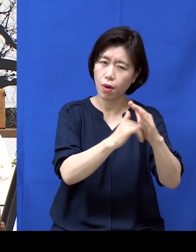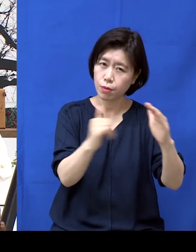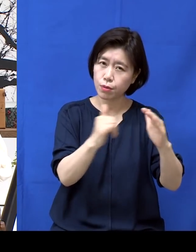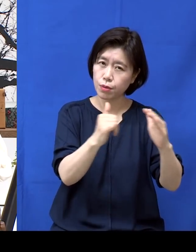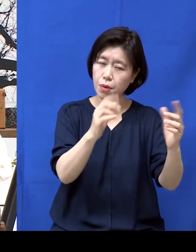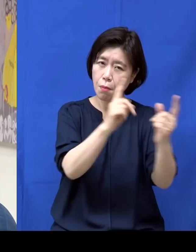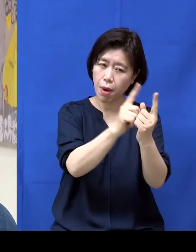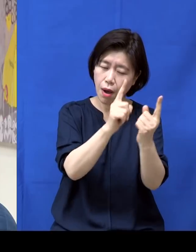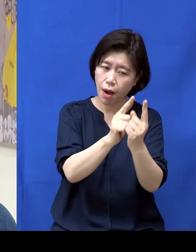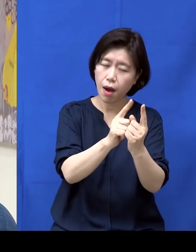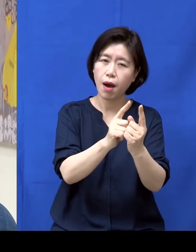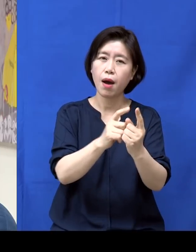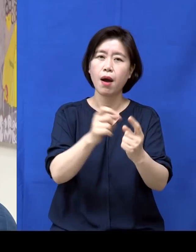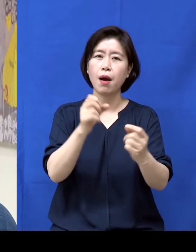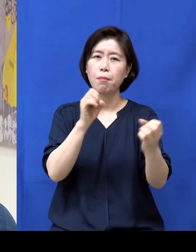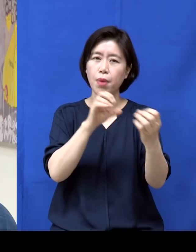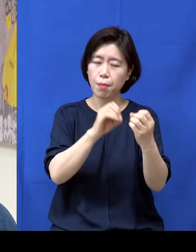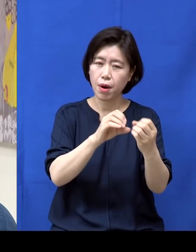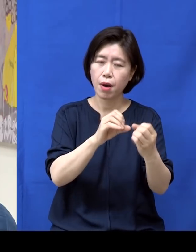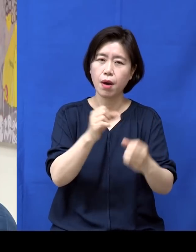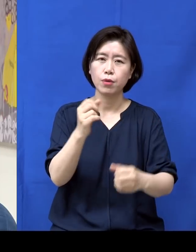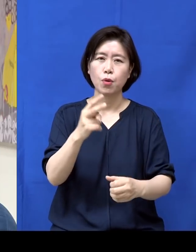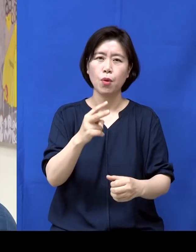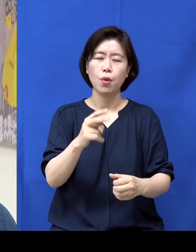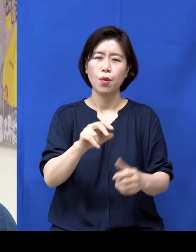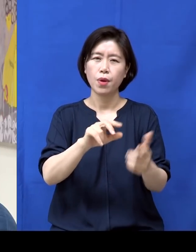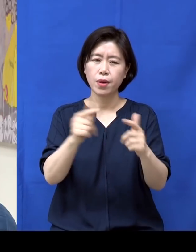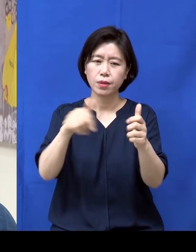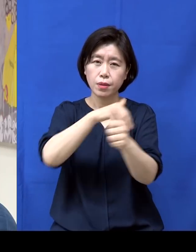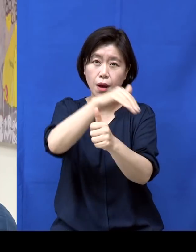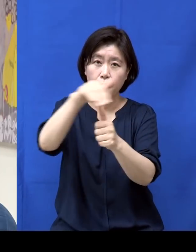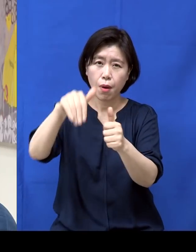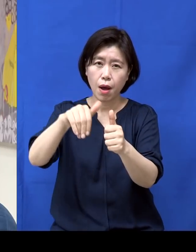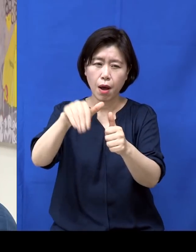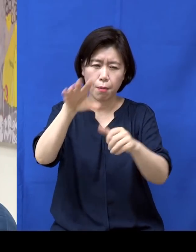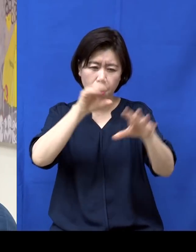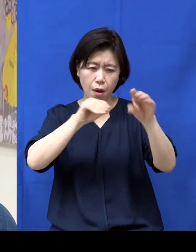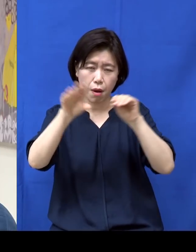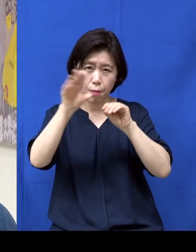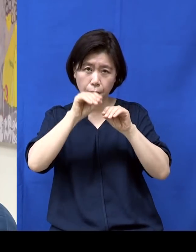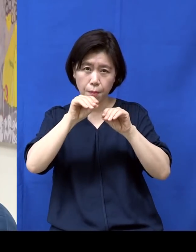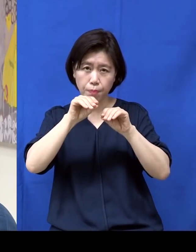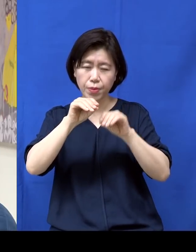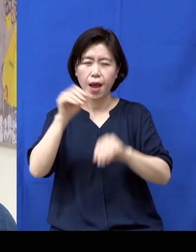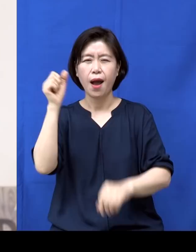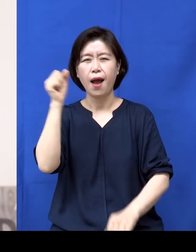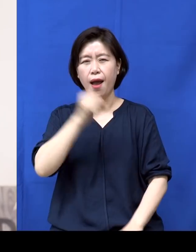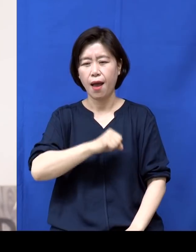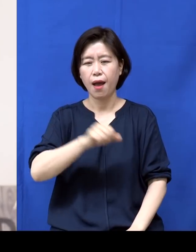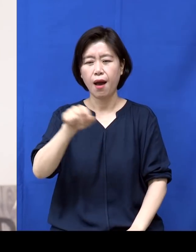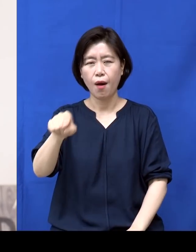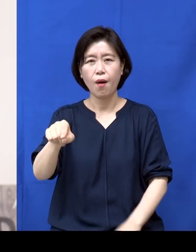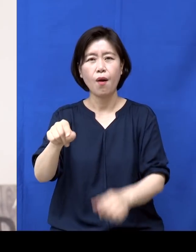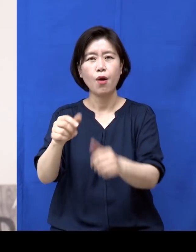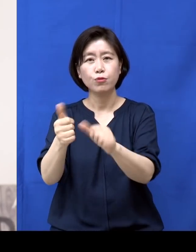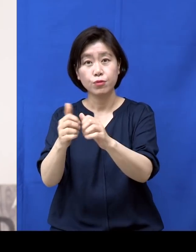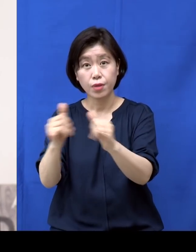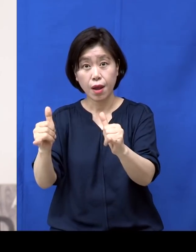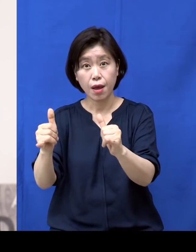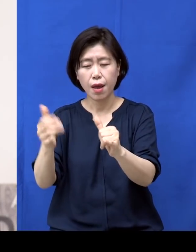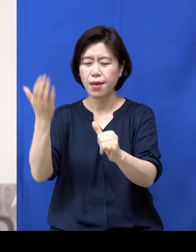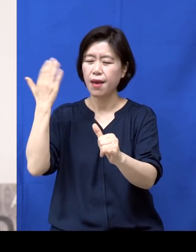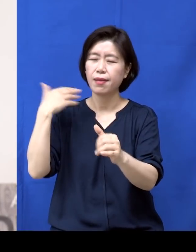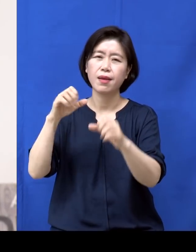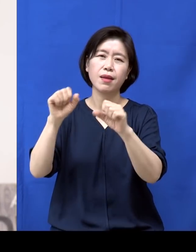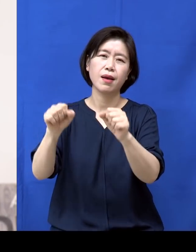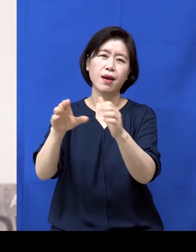목회적으로 크게 다가오고 남는 목회적 필요가 있거든요. 저한테는 예. 의미가 있는 거예요. 그런 작업을